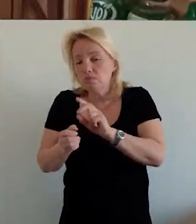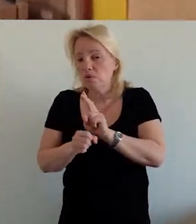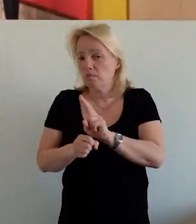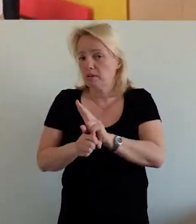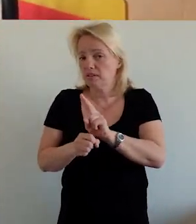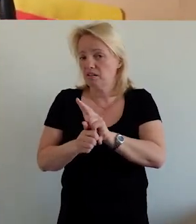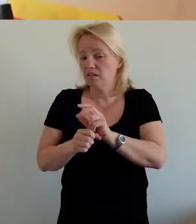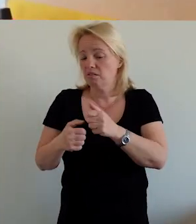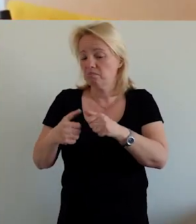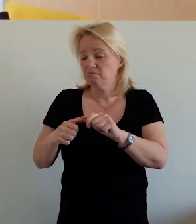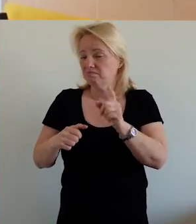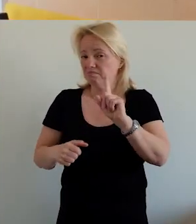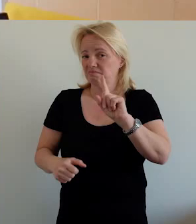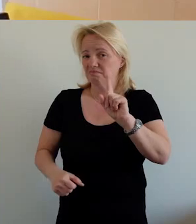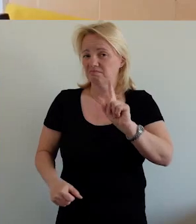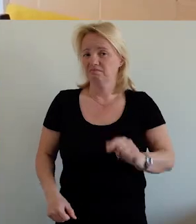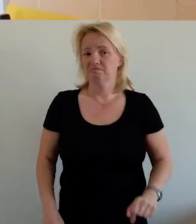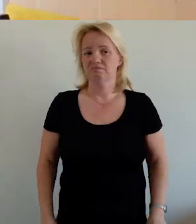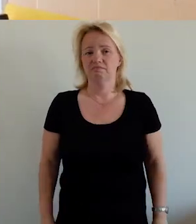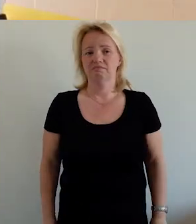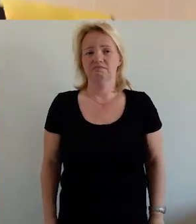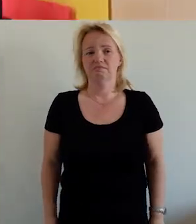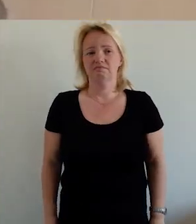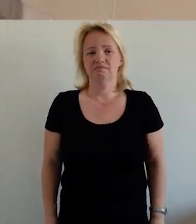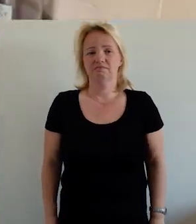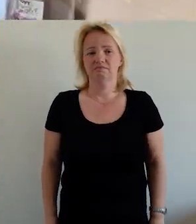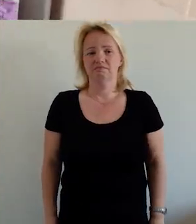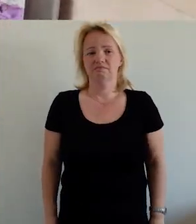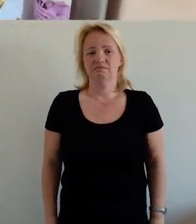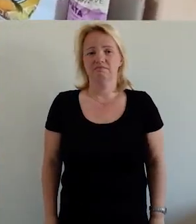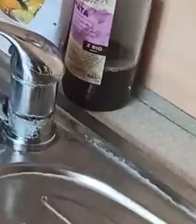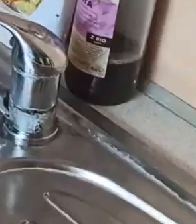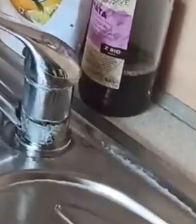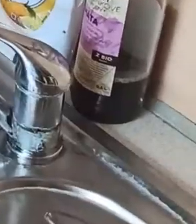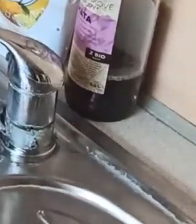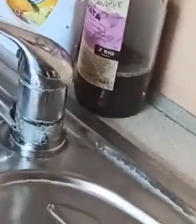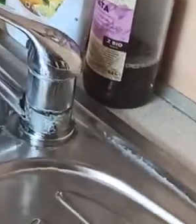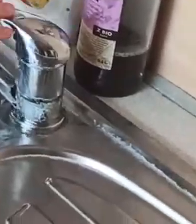Umývejte je opatrně, aby vám nekřuply.